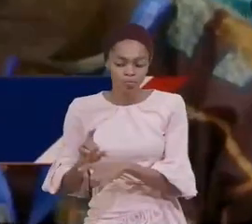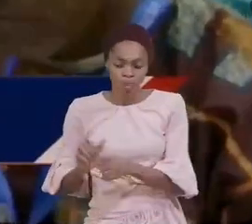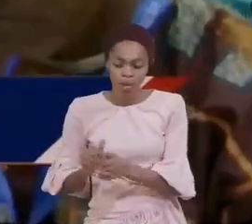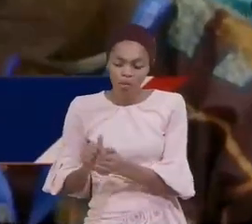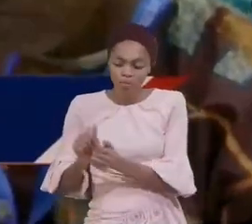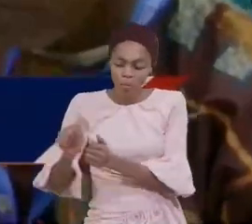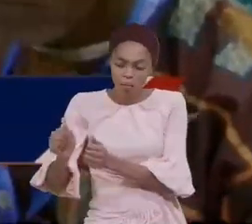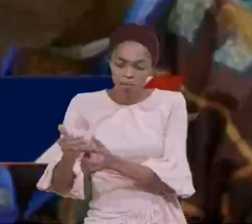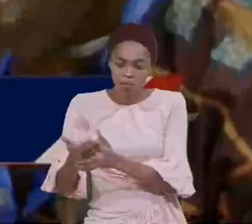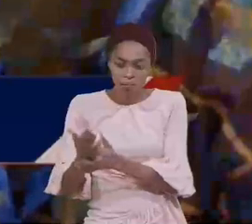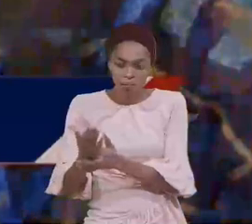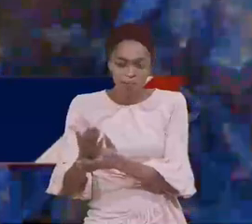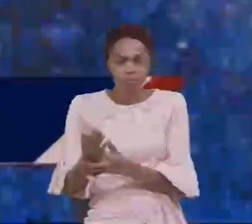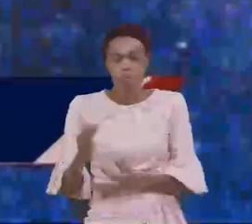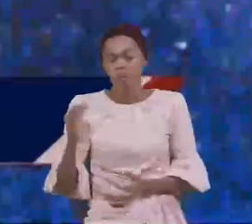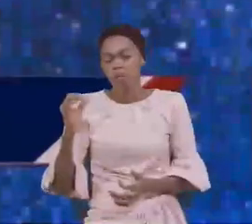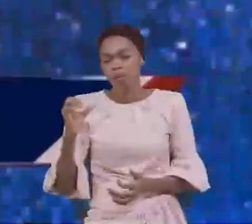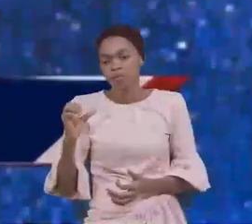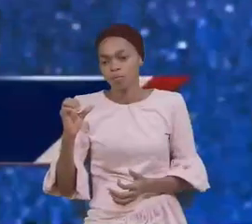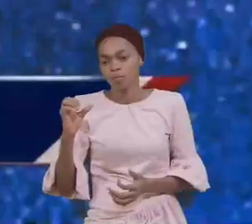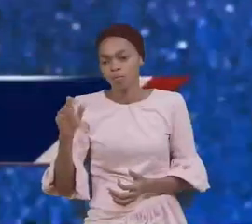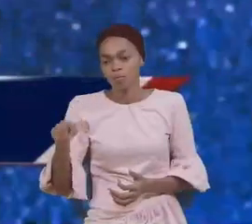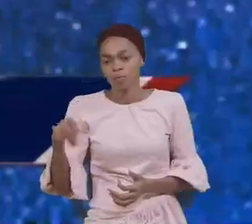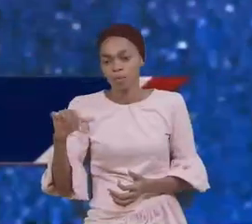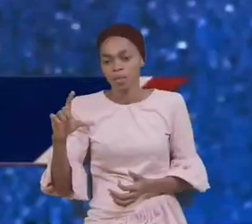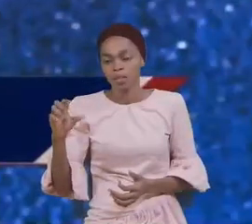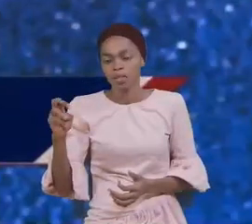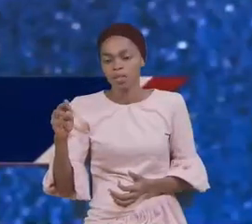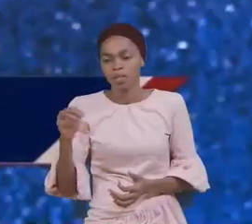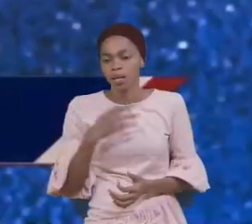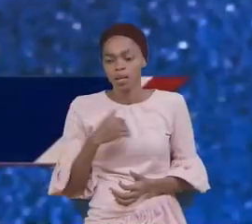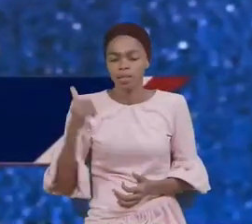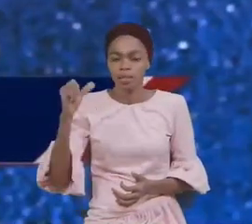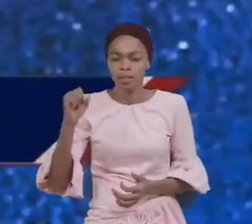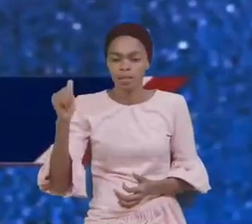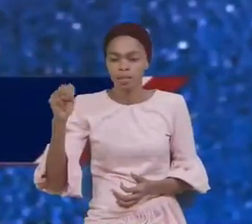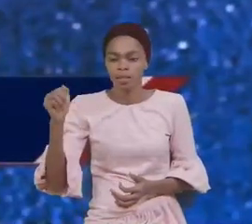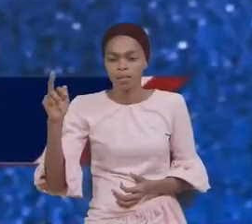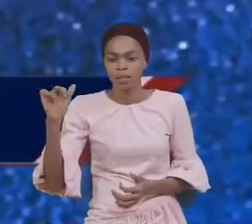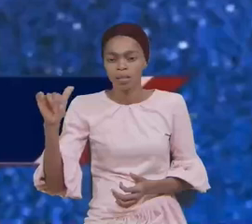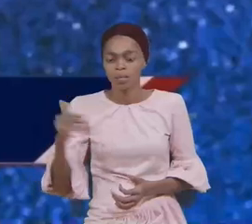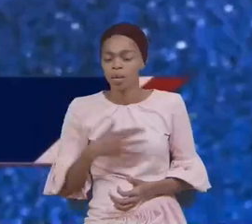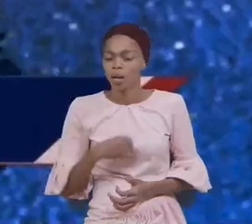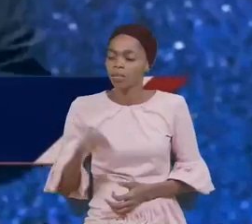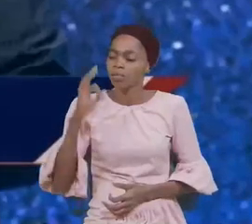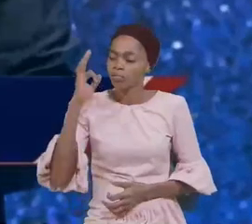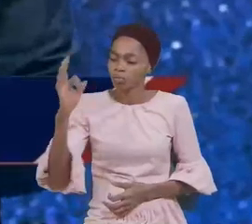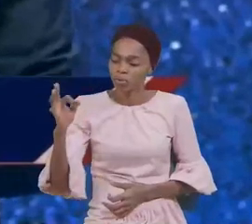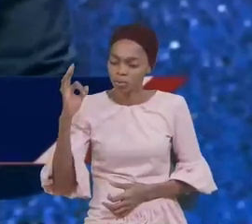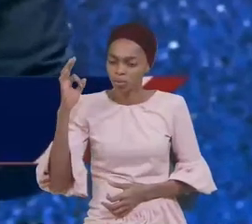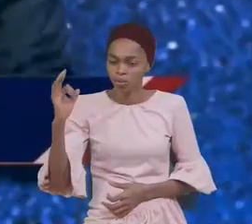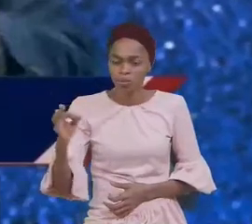poursuivirent leur route à travers la Phénicie et la Samarie, racontant la conversion des